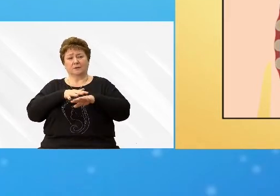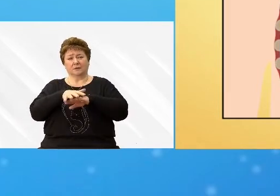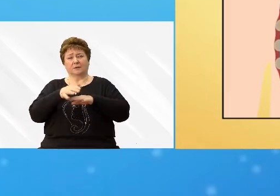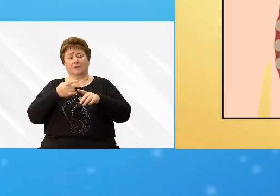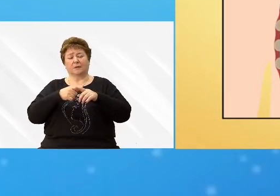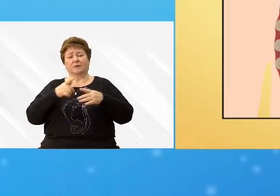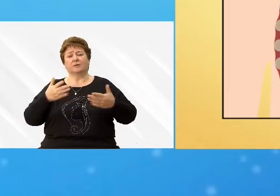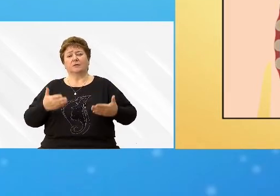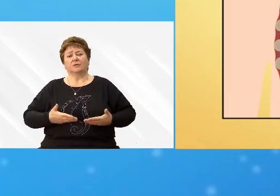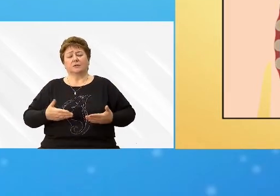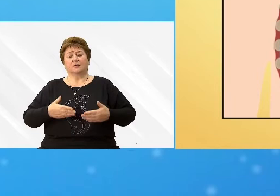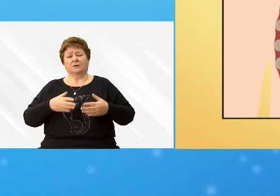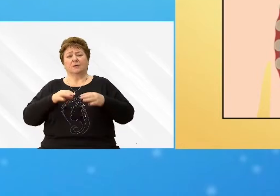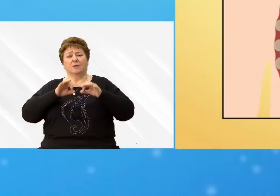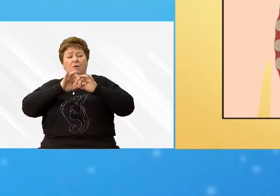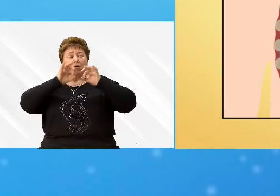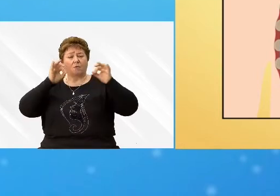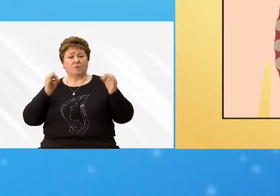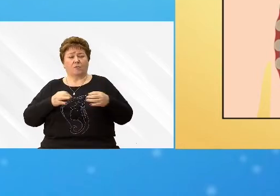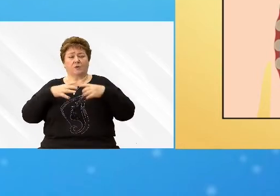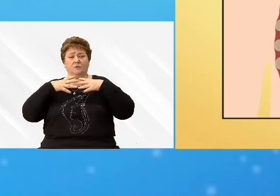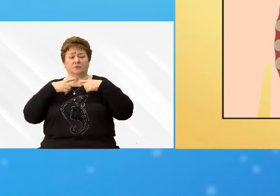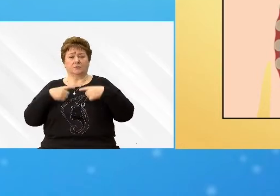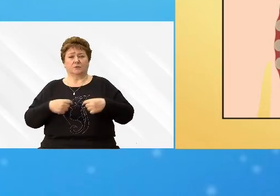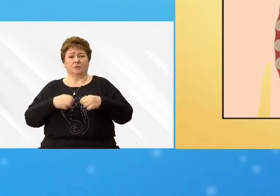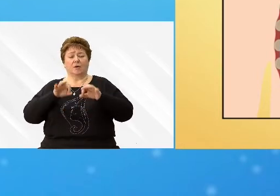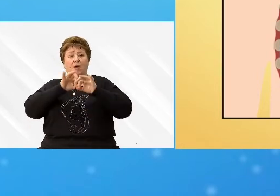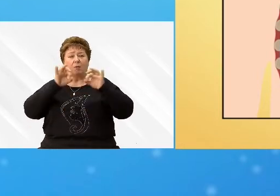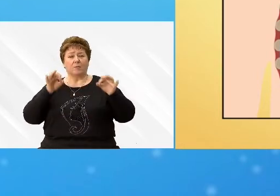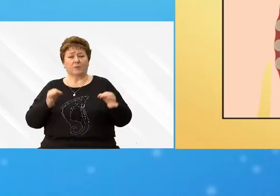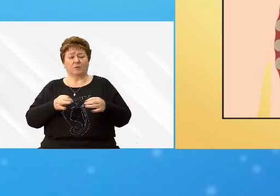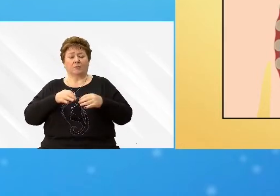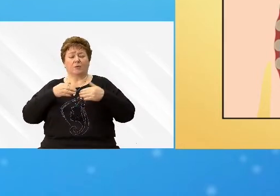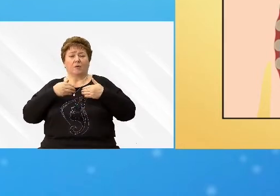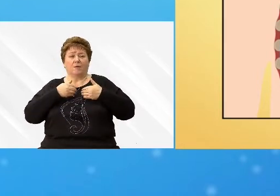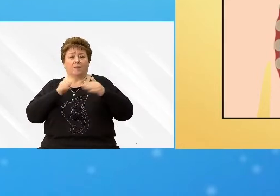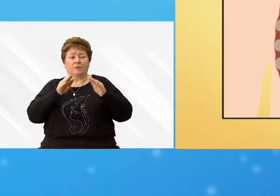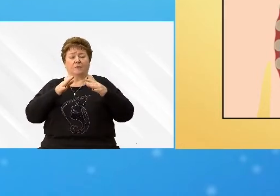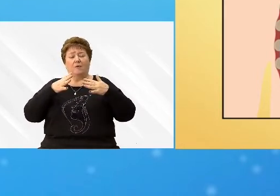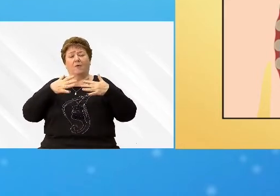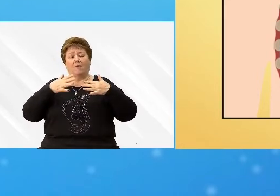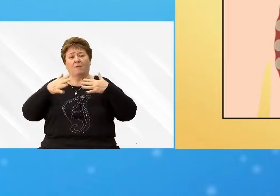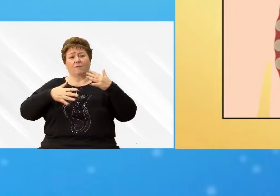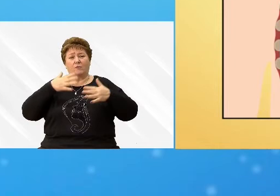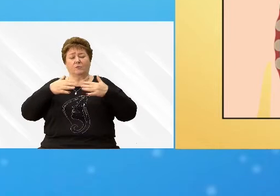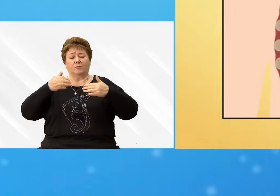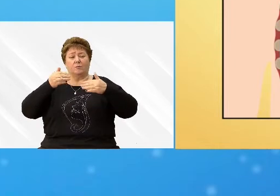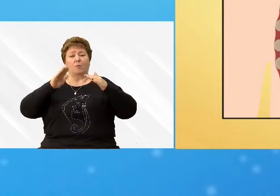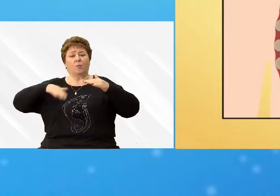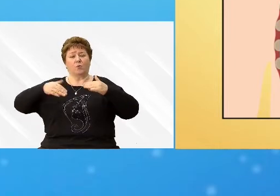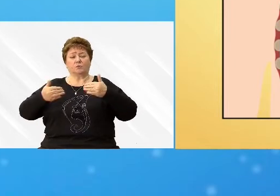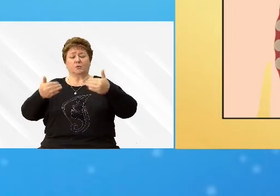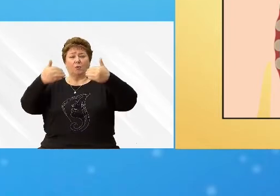жизненная емкость легких это объем выдохну това воздуха после глубокого